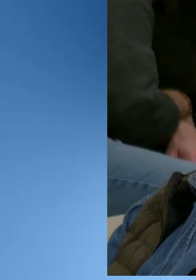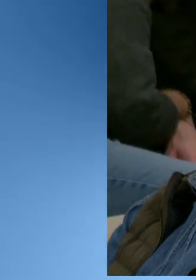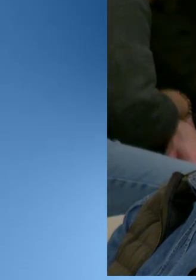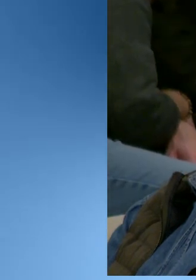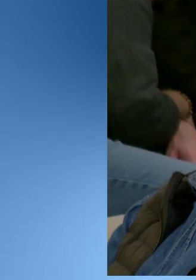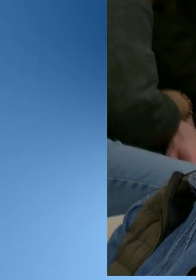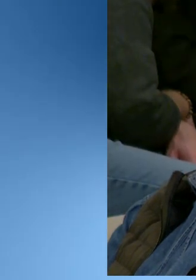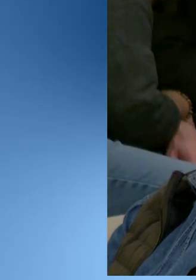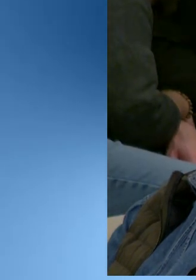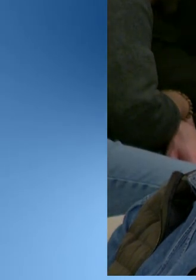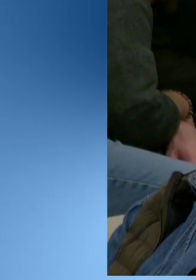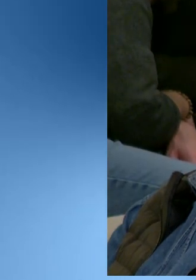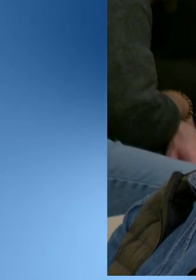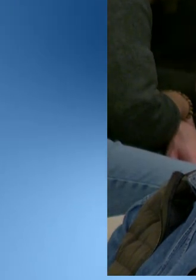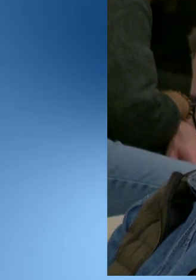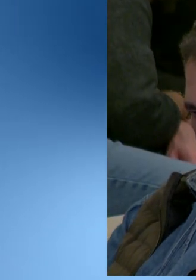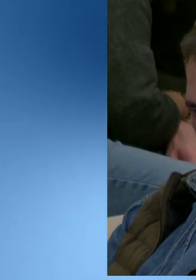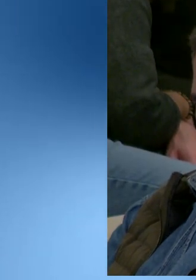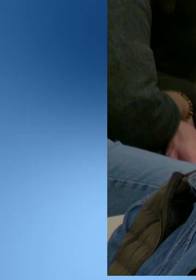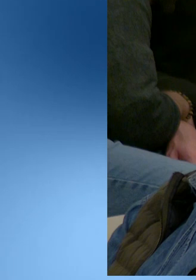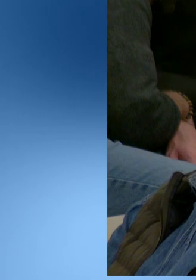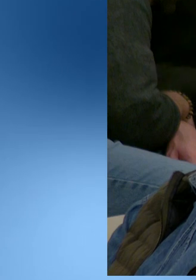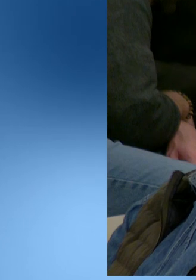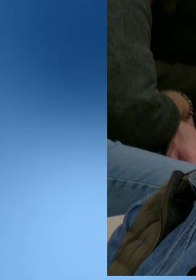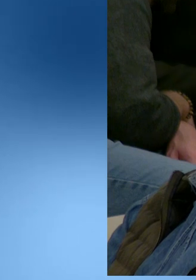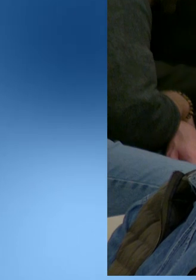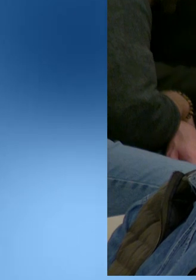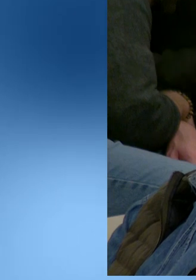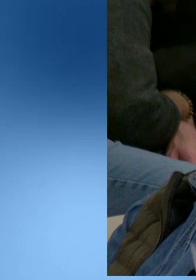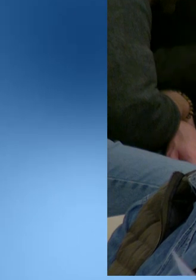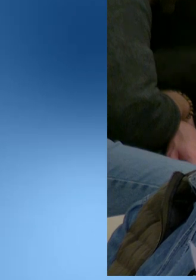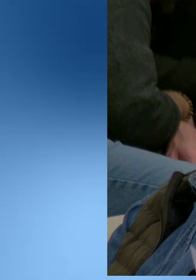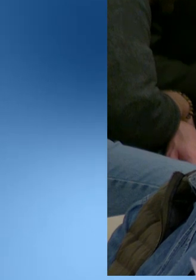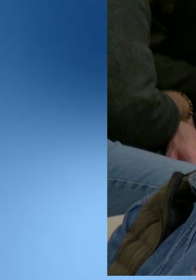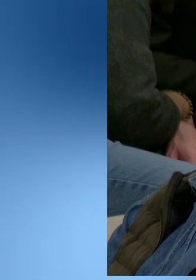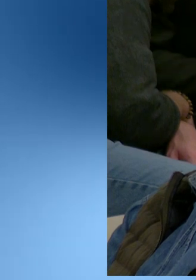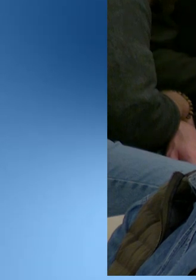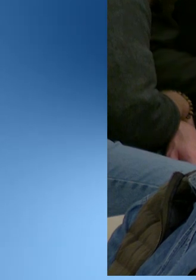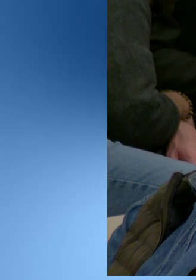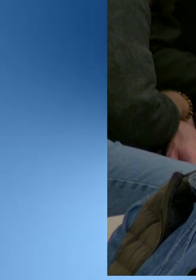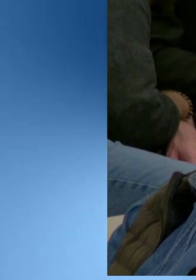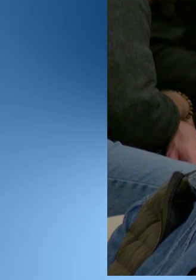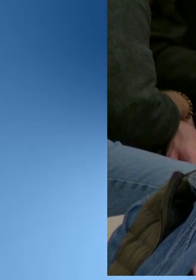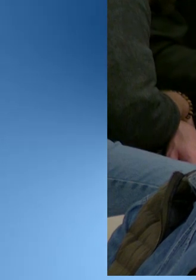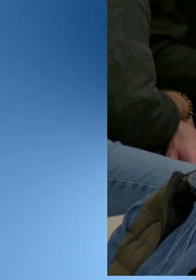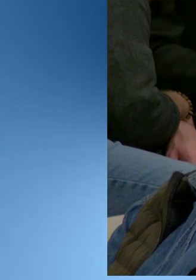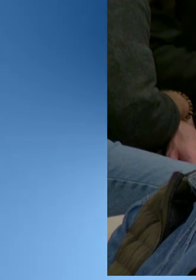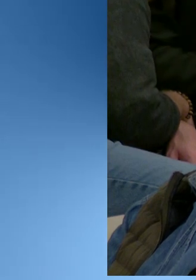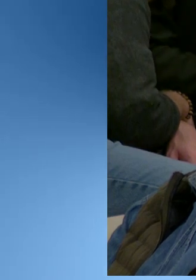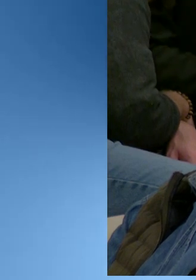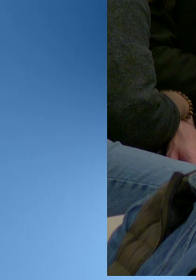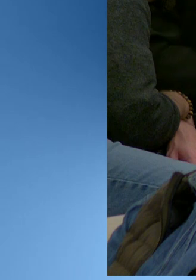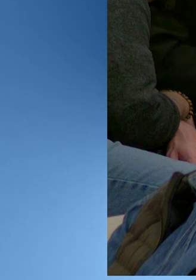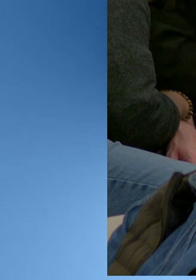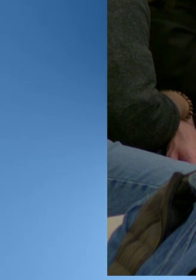tournure donc de grâce ne signez pas un chèque en blanc à leszh sans regarder ce que vous financez voilà et et vous pouvez pas dire